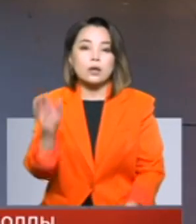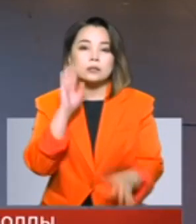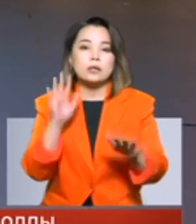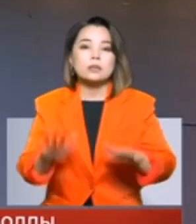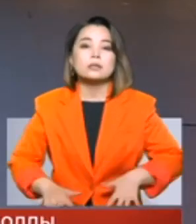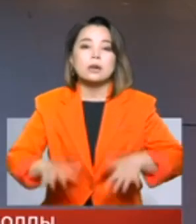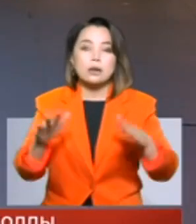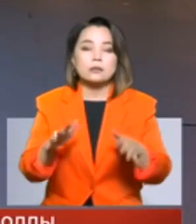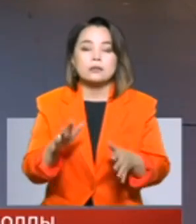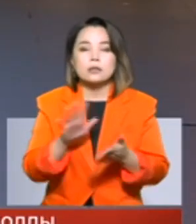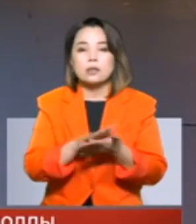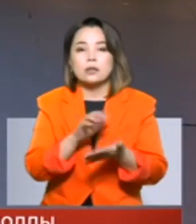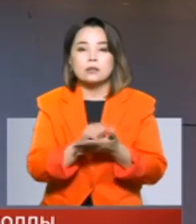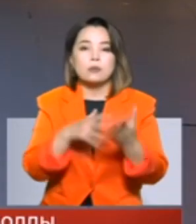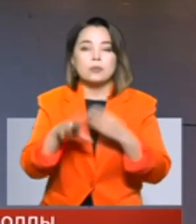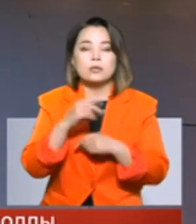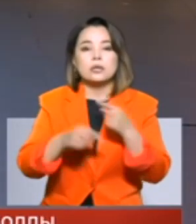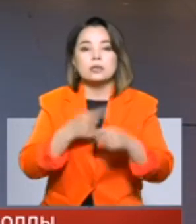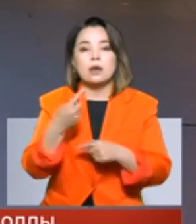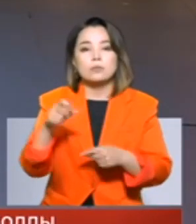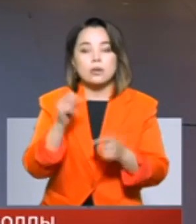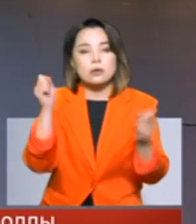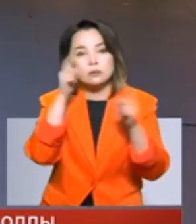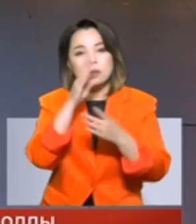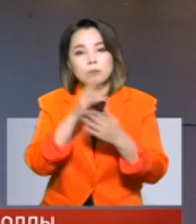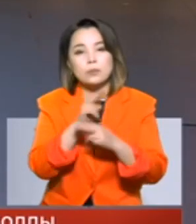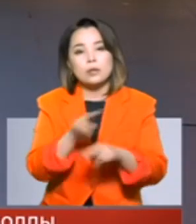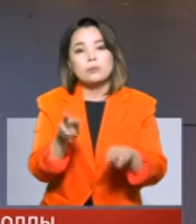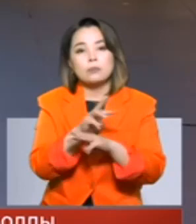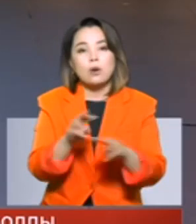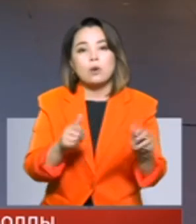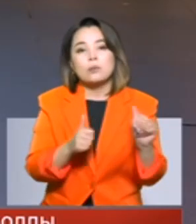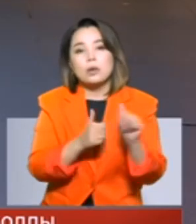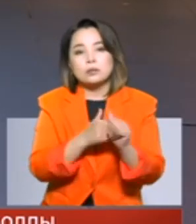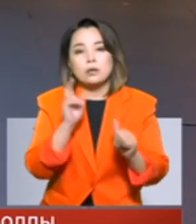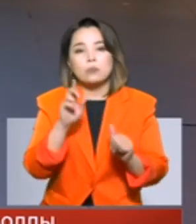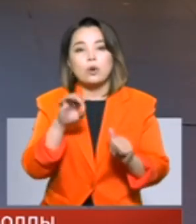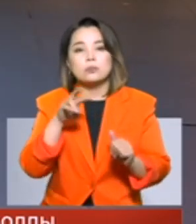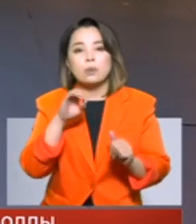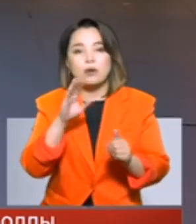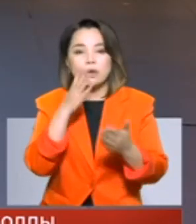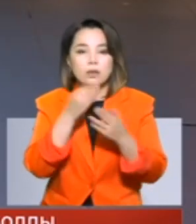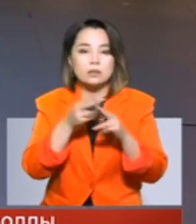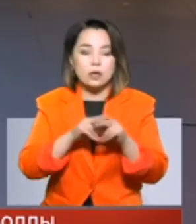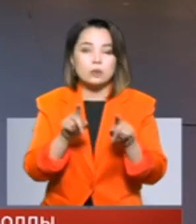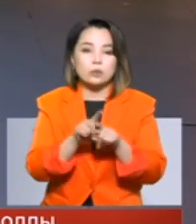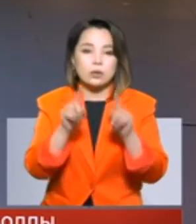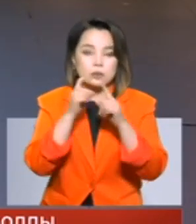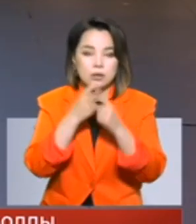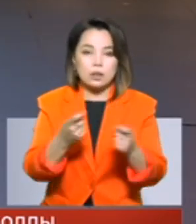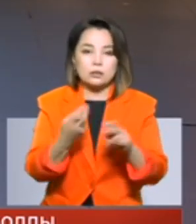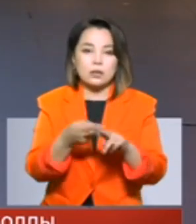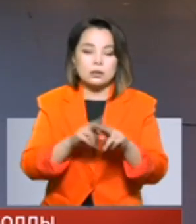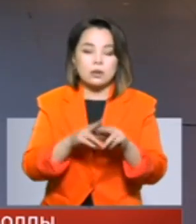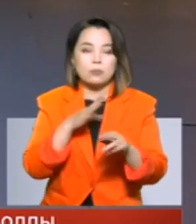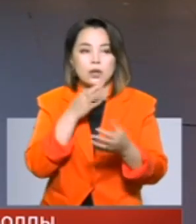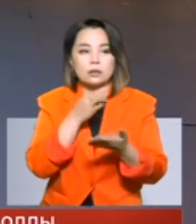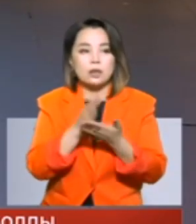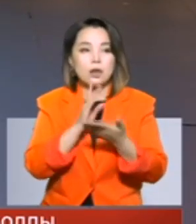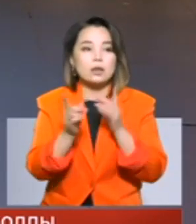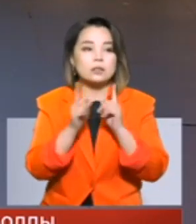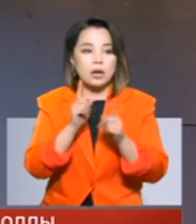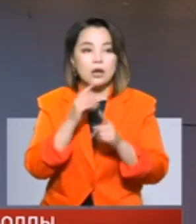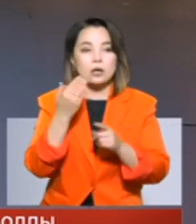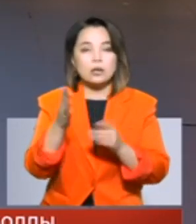Тасқыннан келген залал көлемі келесі апта белгілі болады. Премьер-министрдің орынбасары Қанат Бозымбаев бұл туралы бүгін үкіметте баяндады.